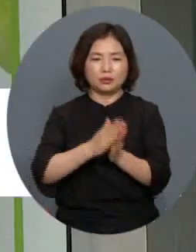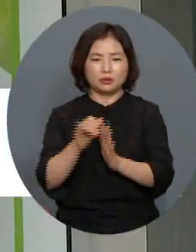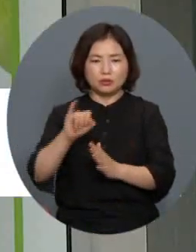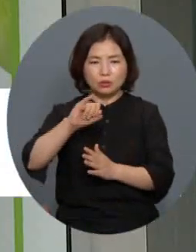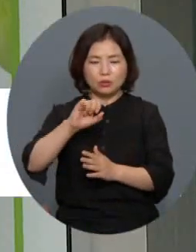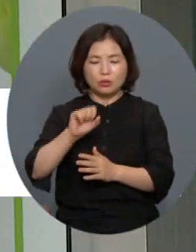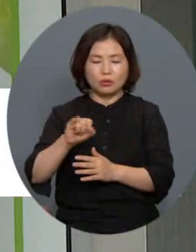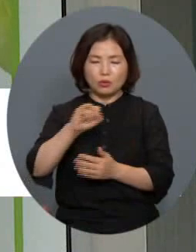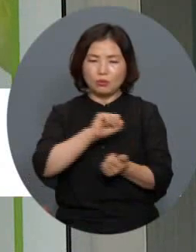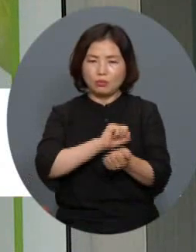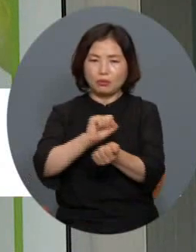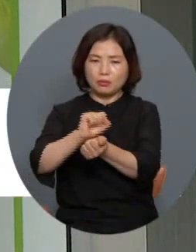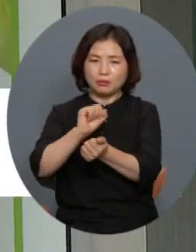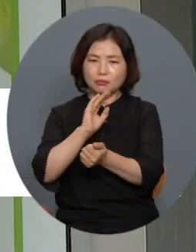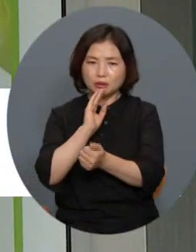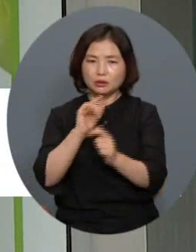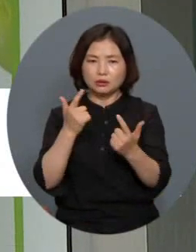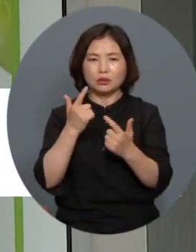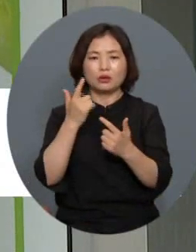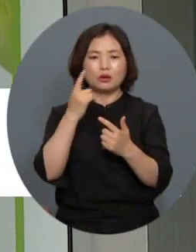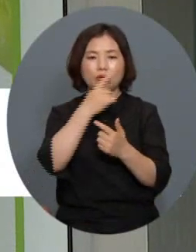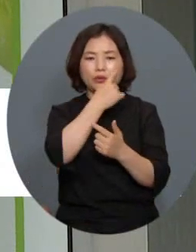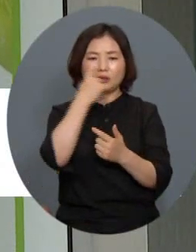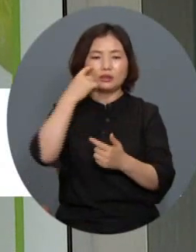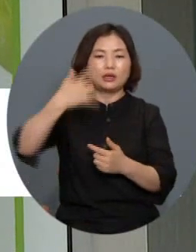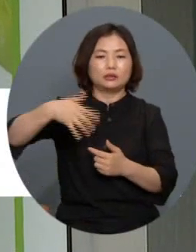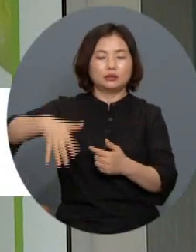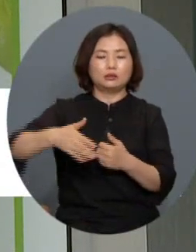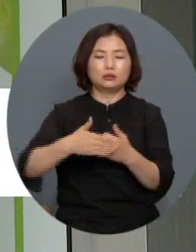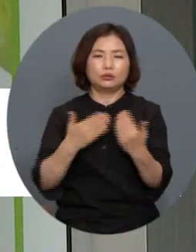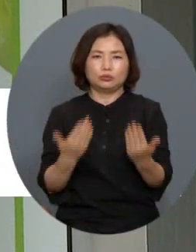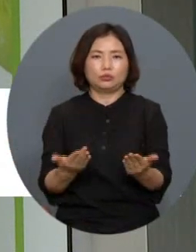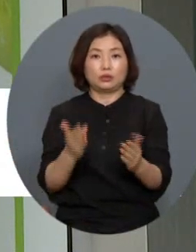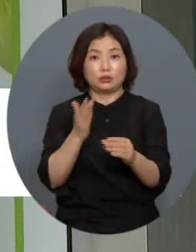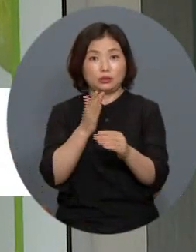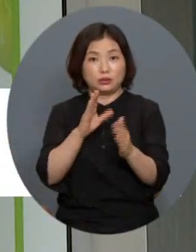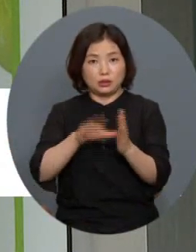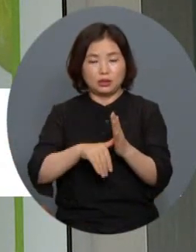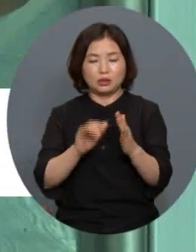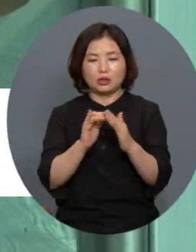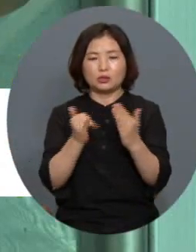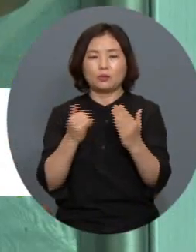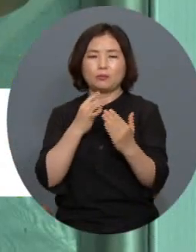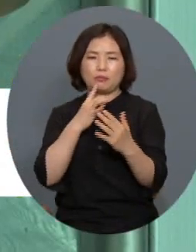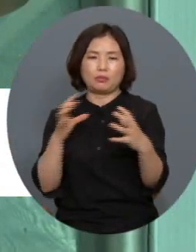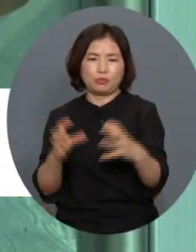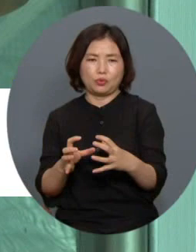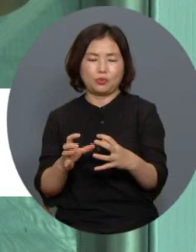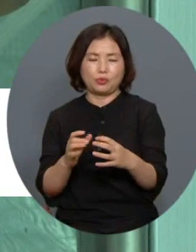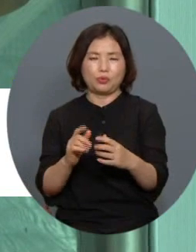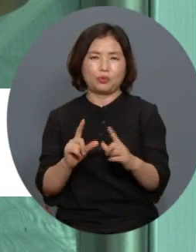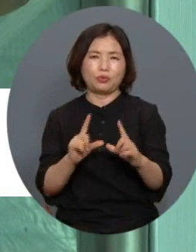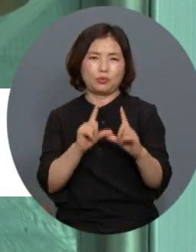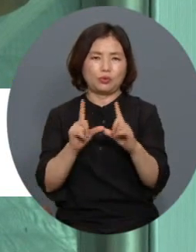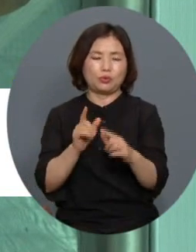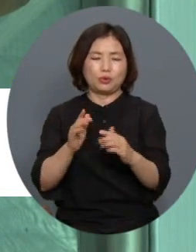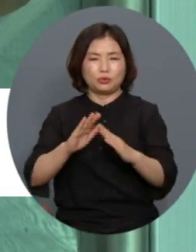건지는 아직은 알 수 없는 상황입니다. 휴가를 보내실 때 최대한 그 가족끼리 이렇게